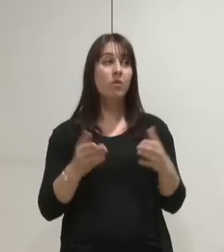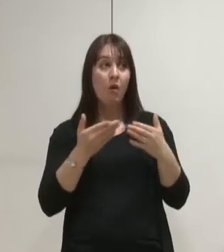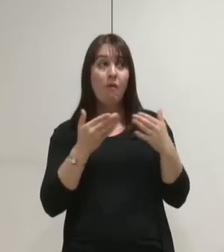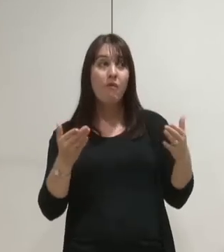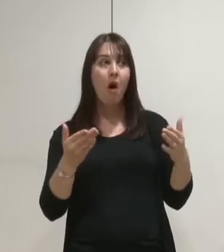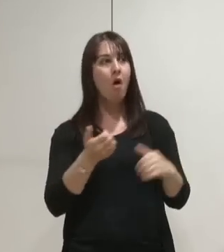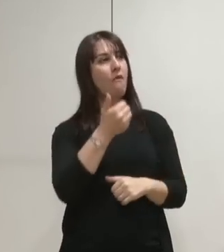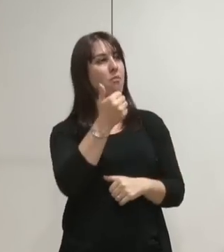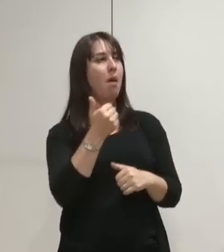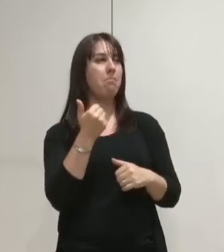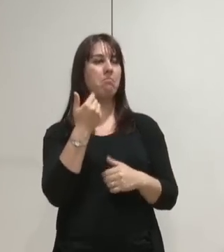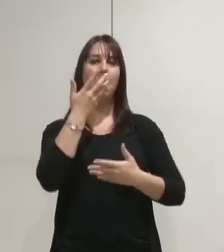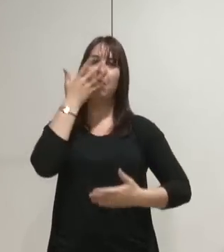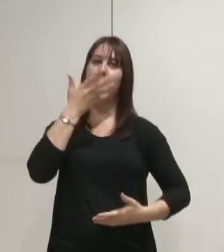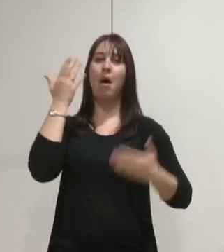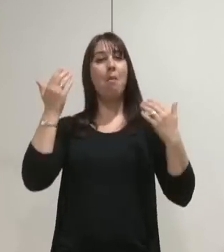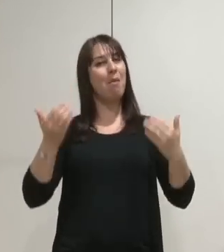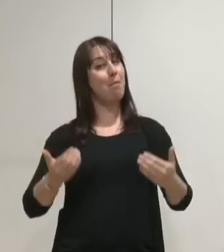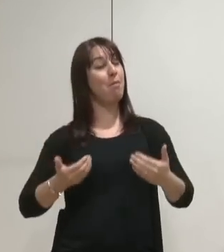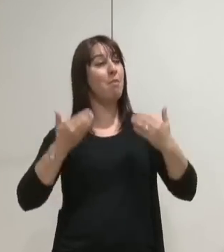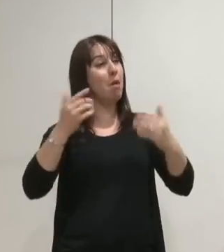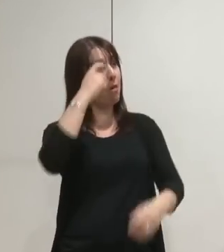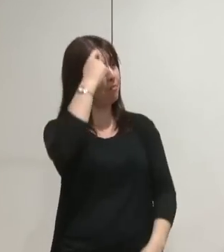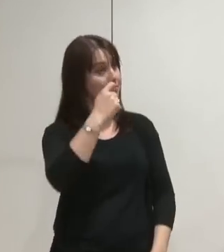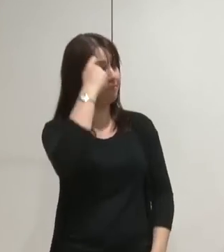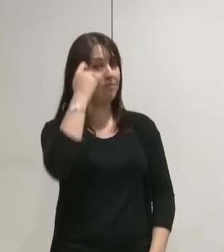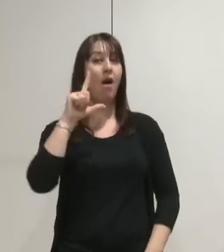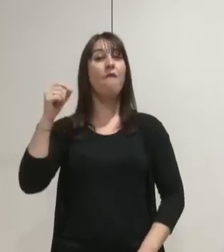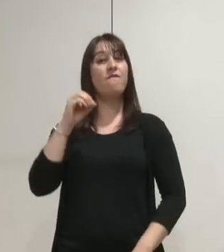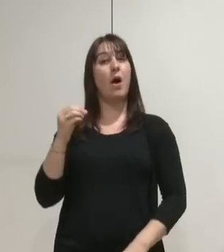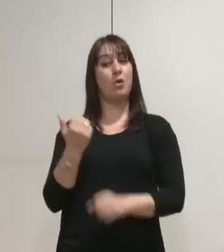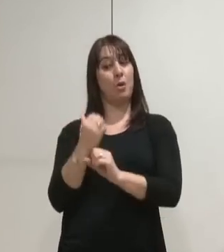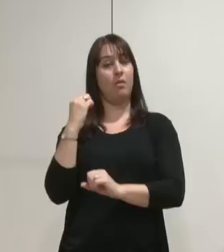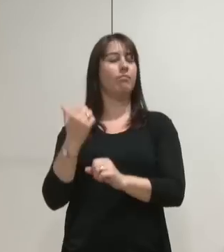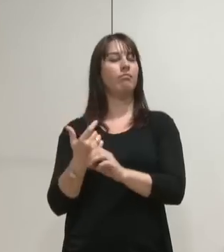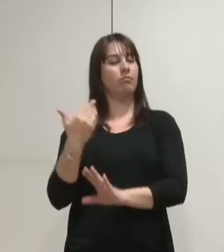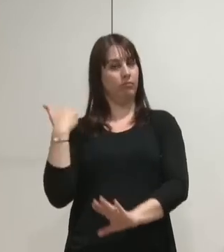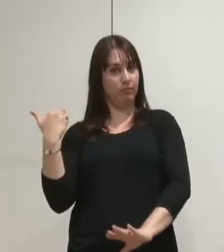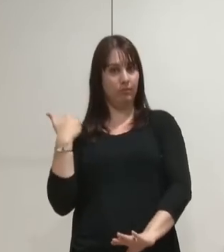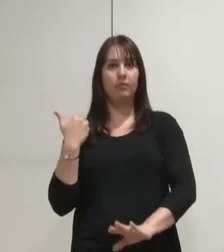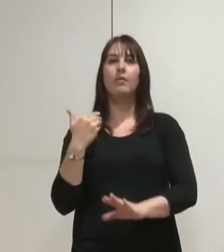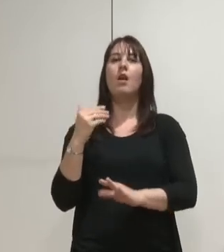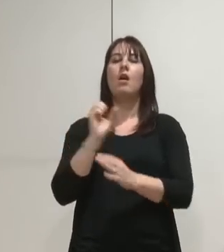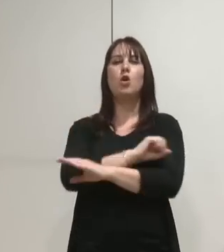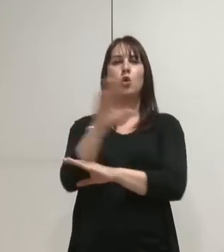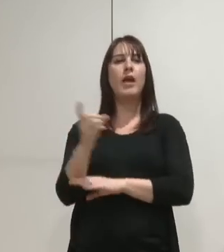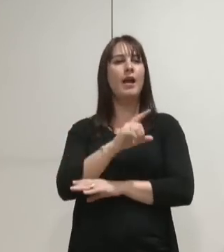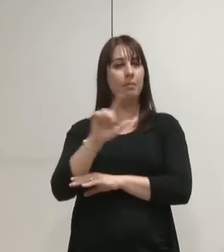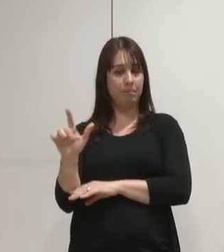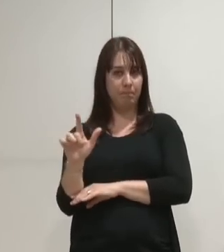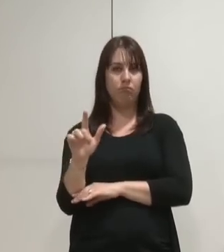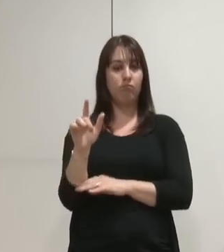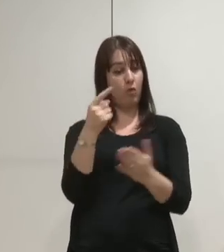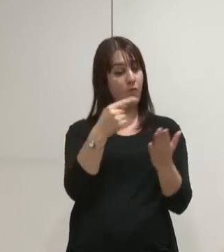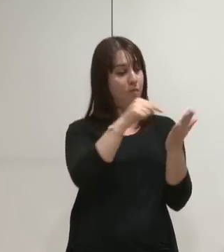constance dans vos propos le 20 octobre dernier dans le Dauphiné Libéré vous nous expliquiez que rien n'oblige le conseil